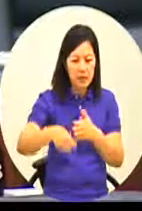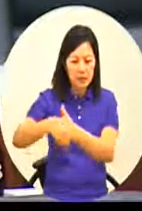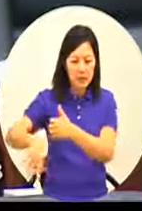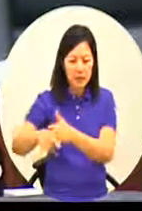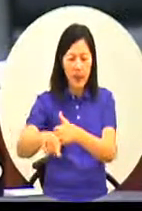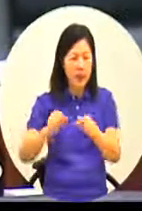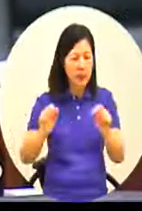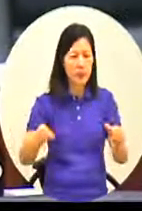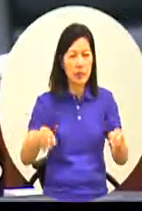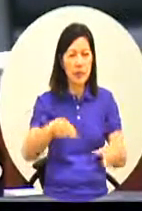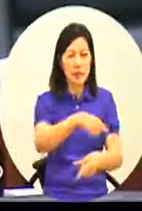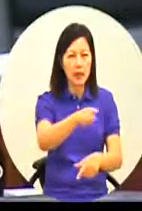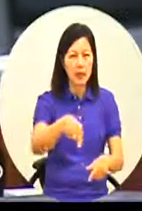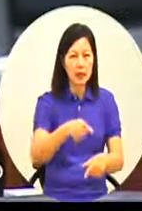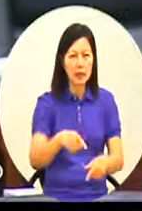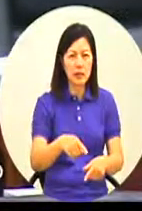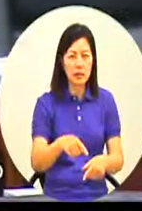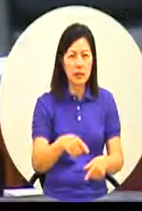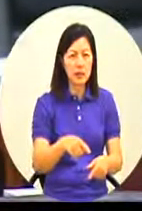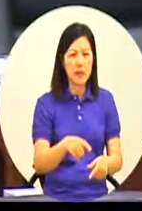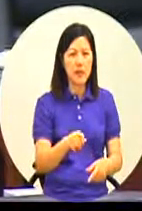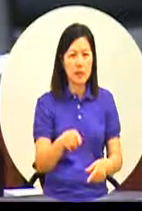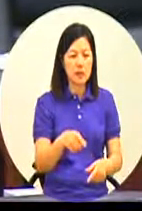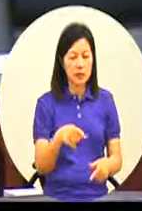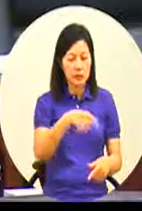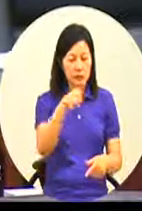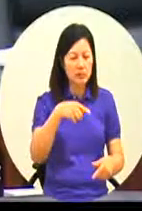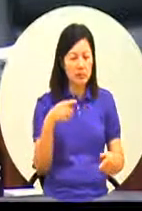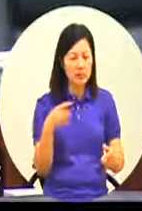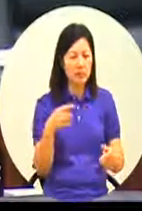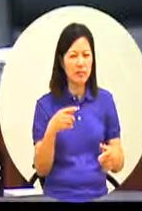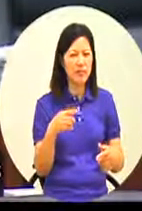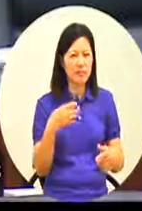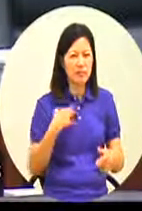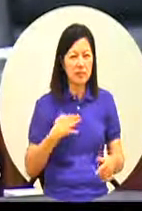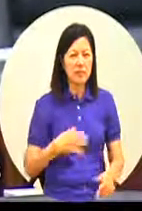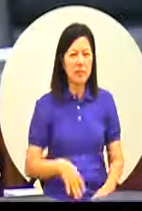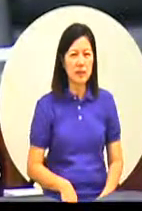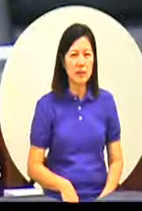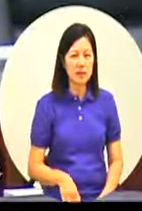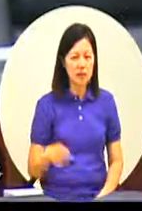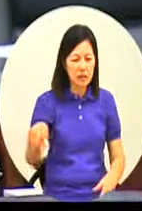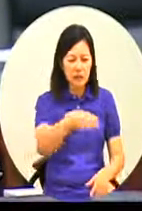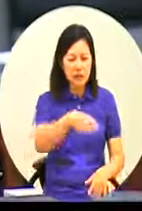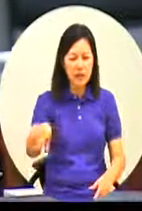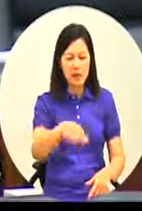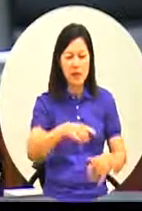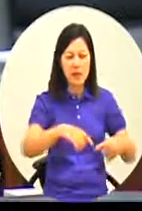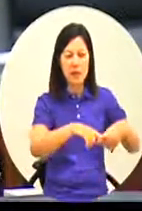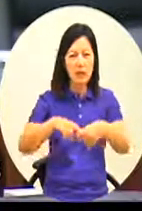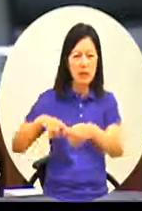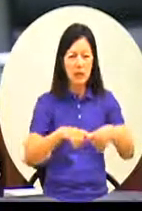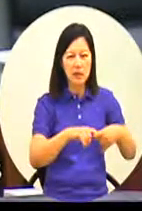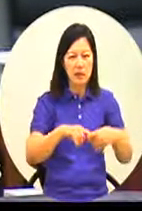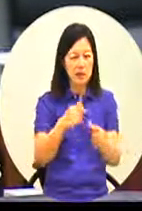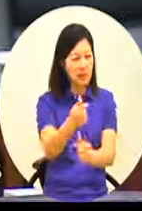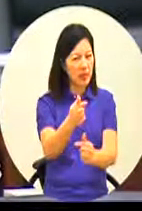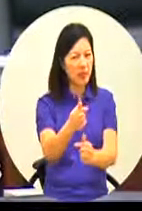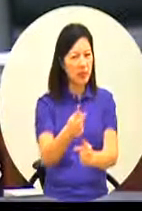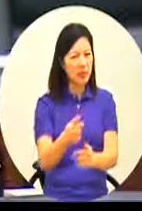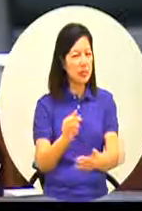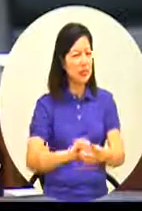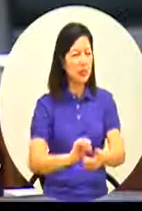政首长非常久了，都了解这个问题，所以不要再认为就是说横向联系的部分能够做到多完美。我们只期